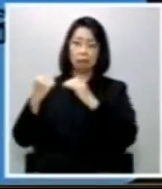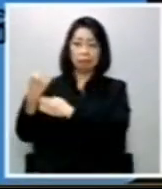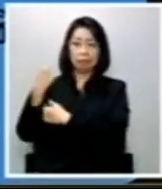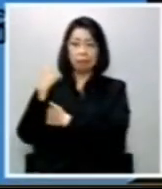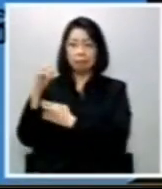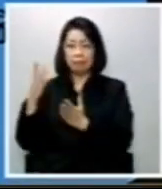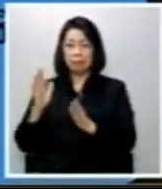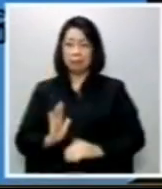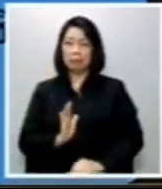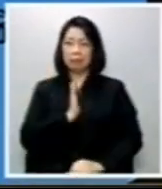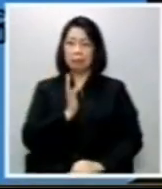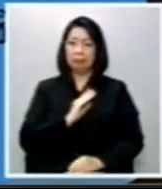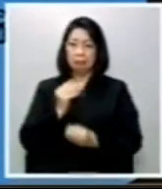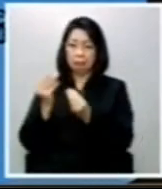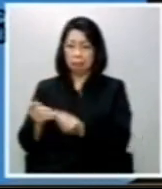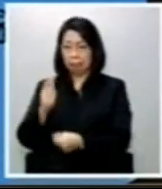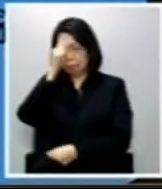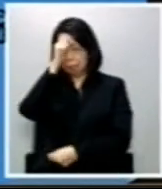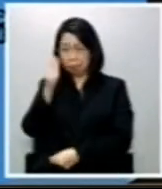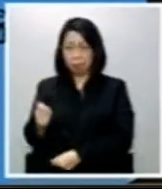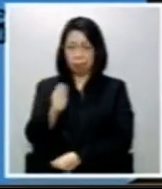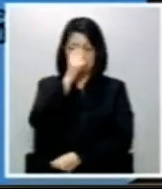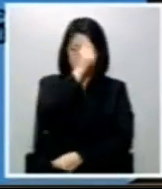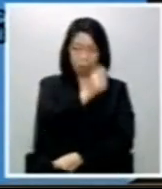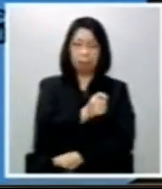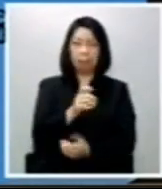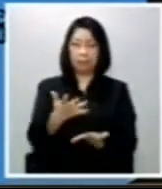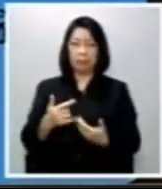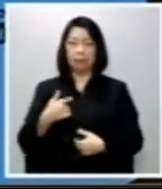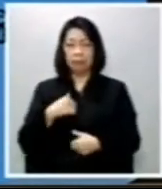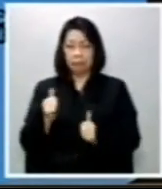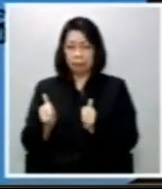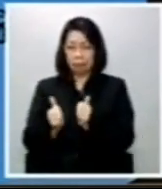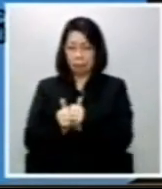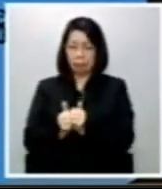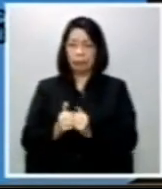และดิฉันเองจะขอยืนข้างชาวเลค่ะขอบพระคุณท่านประธานค่ะ